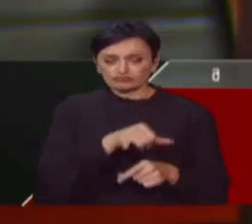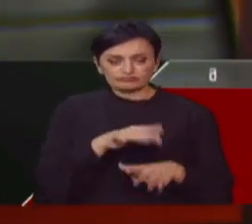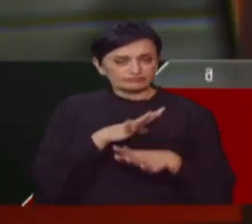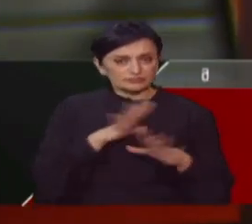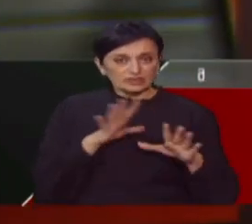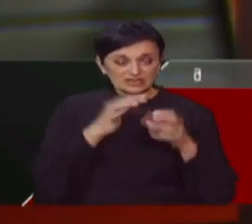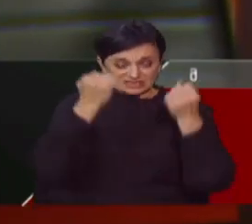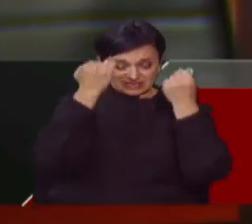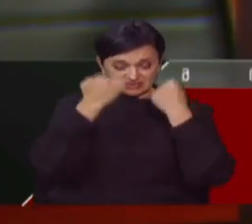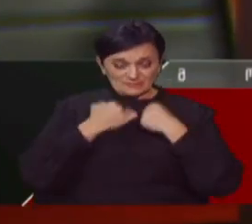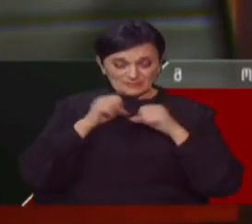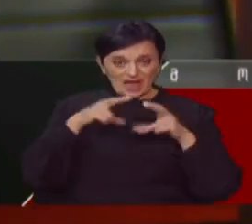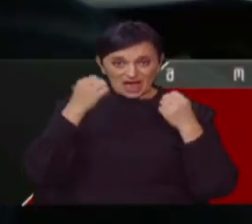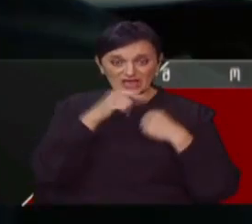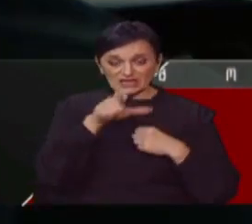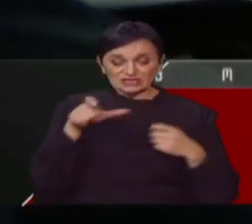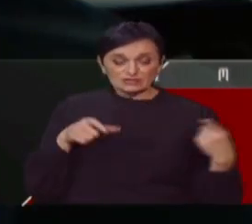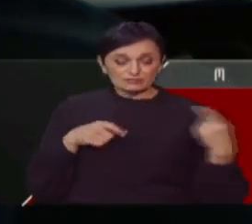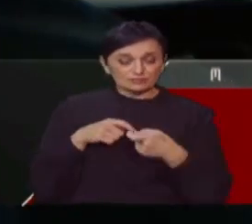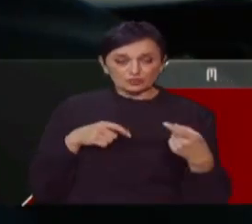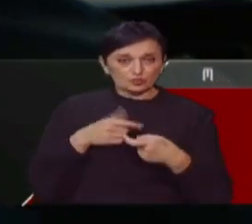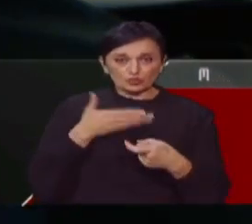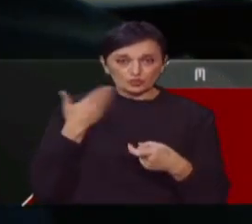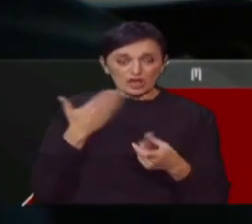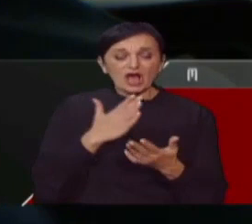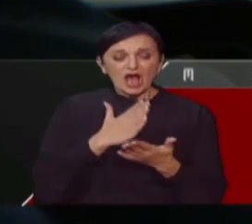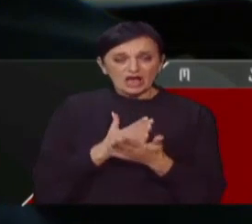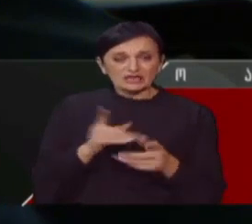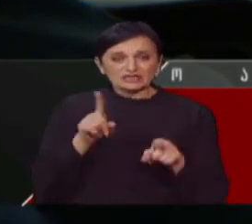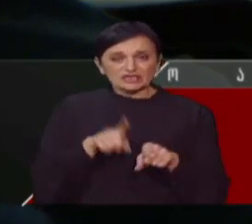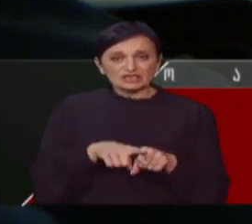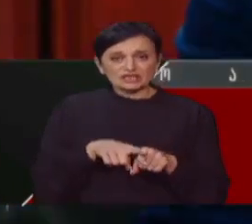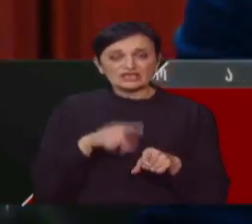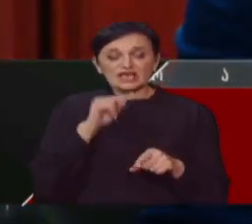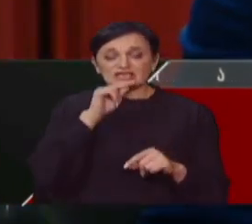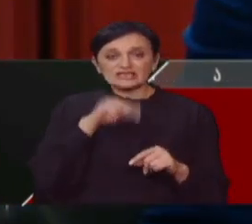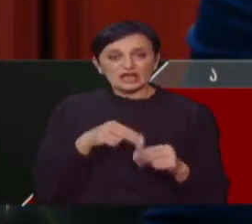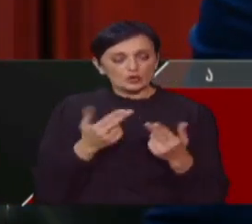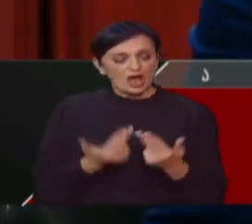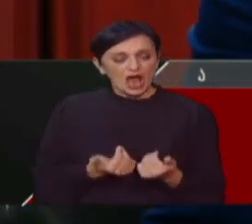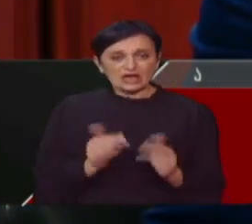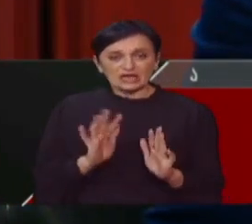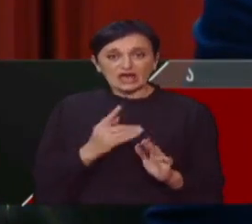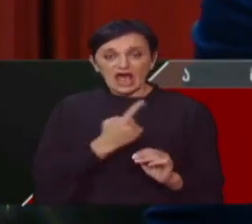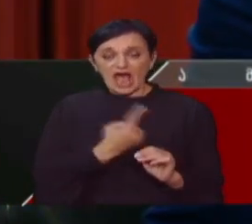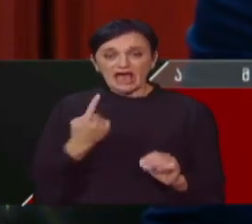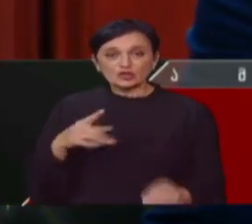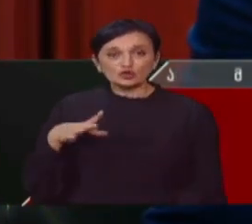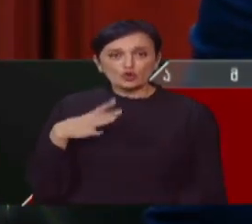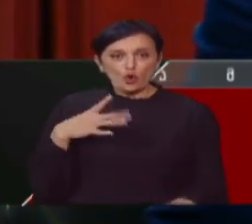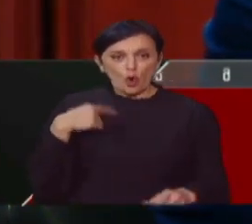da spetsrazmelebisatvis tsetskhli ar gauxsnia. Arian isetebits romlebis danashauli Shauls ar aghiarebeni, ert-erti